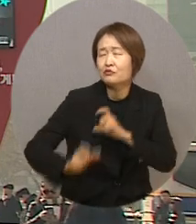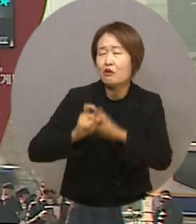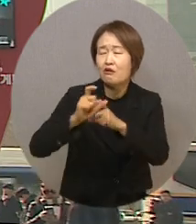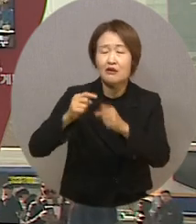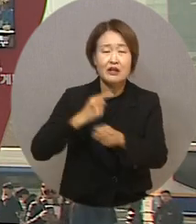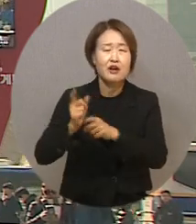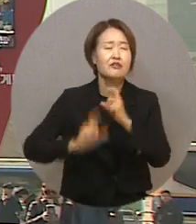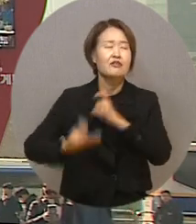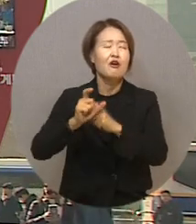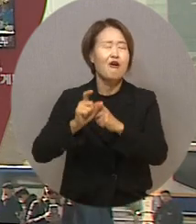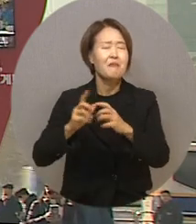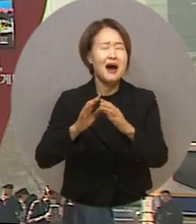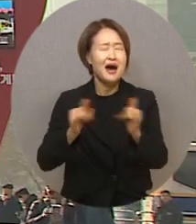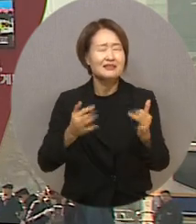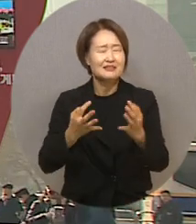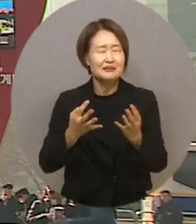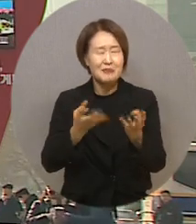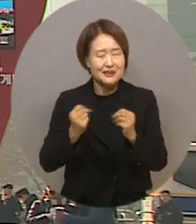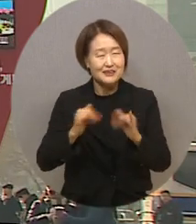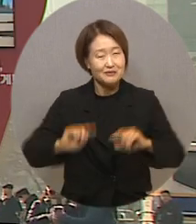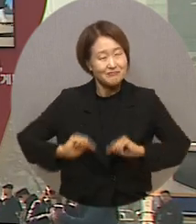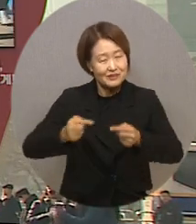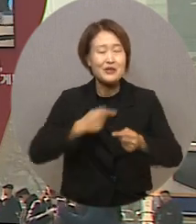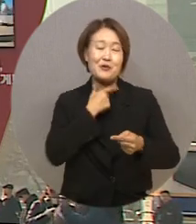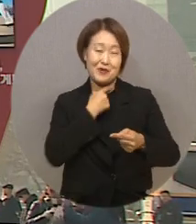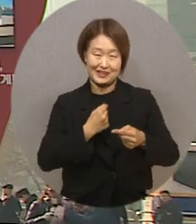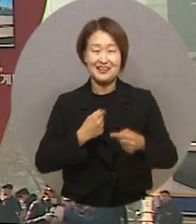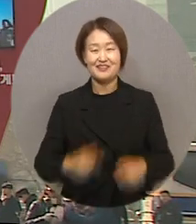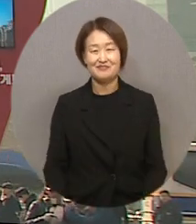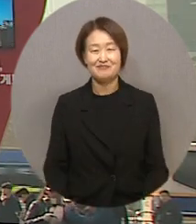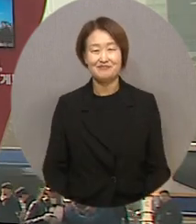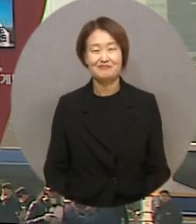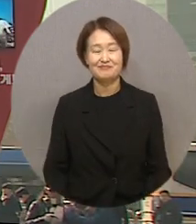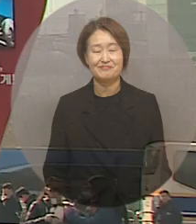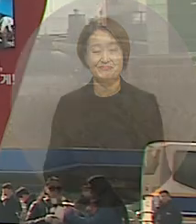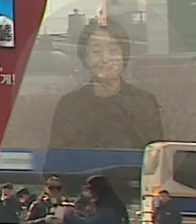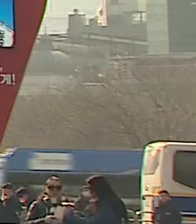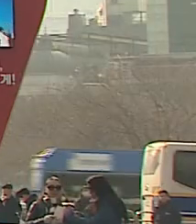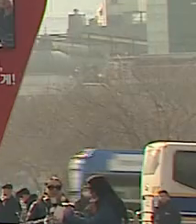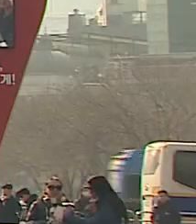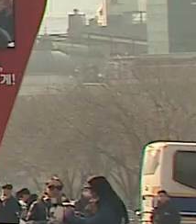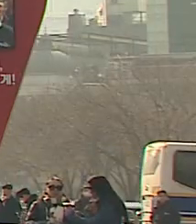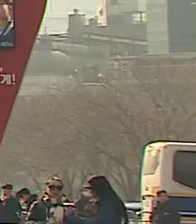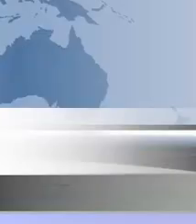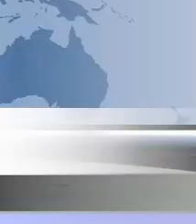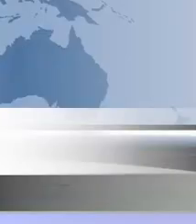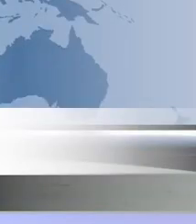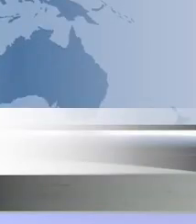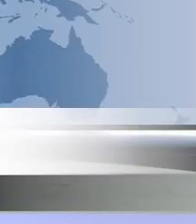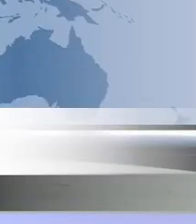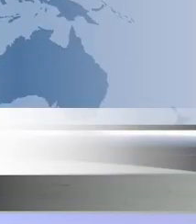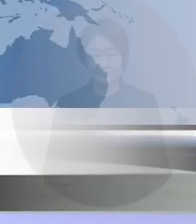많은 마음들이 모이기를 기대해봅니다. 복지TV 뉴스 김은별입니다.